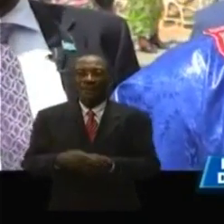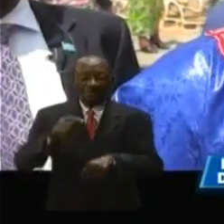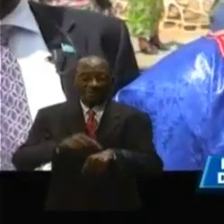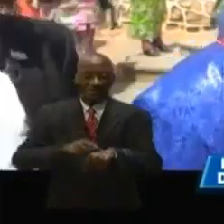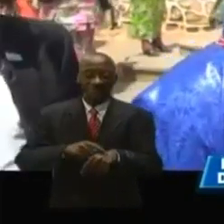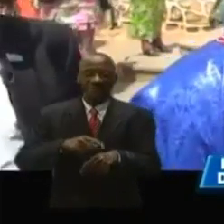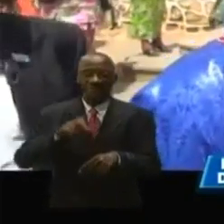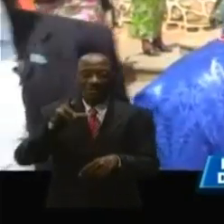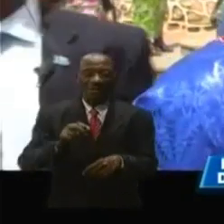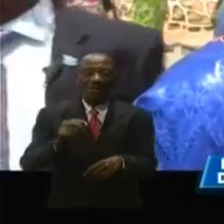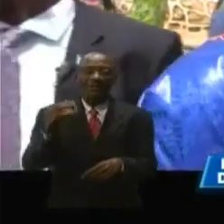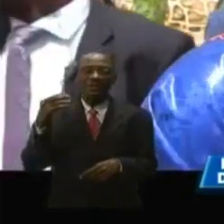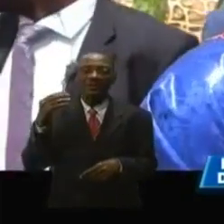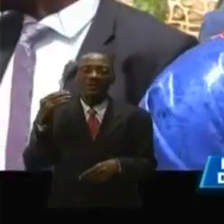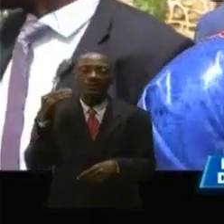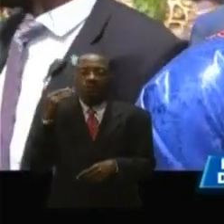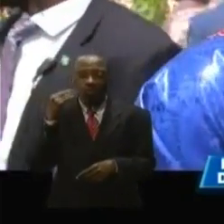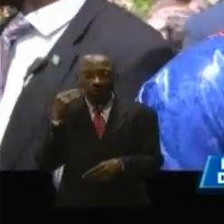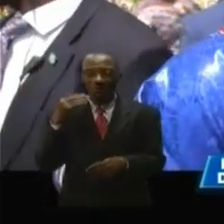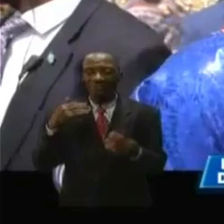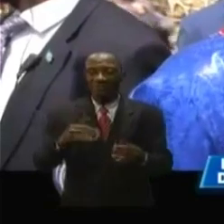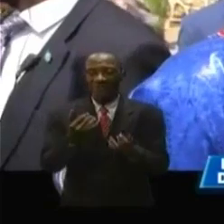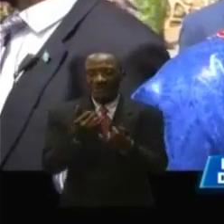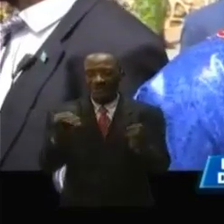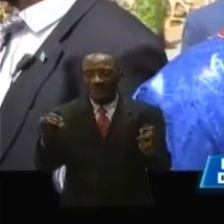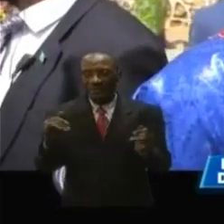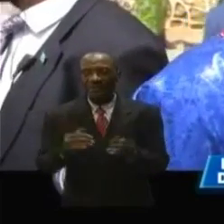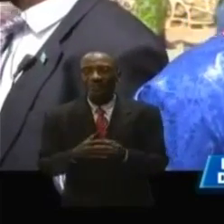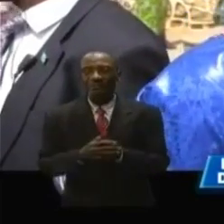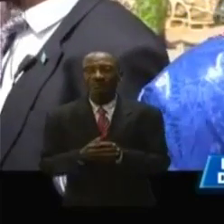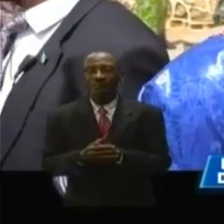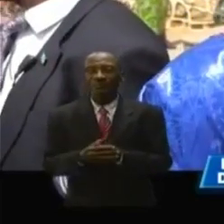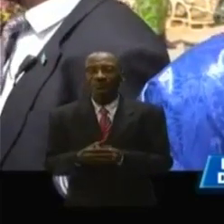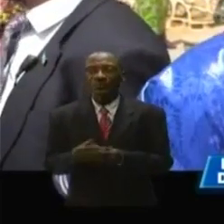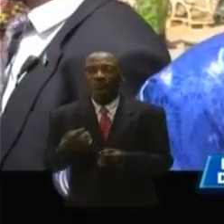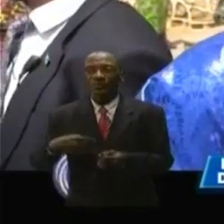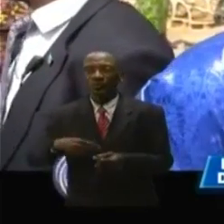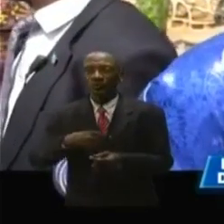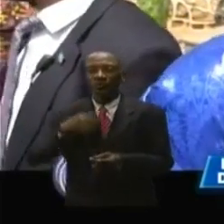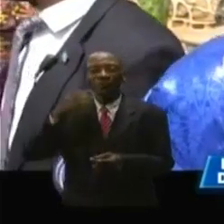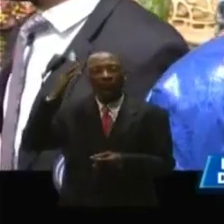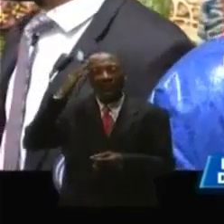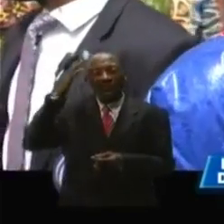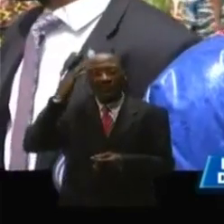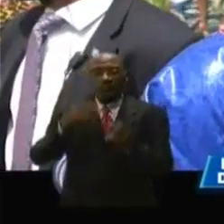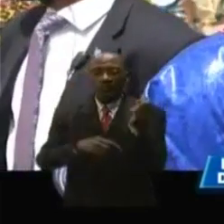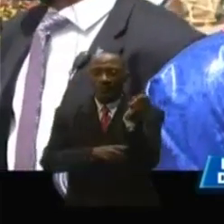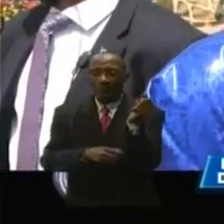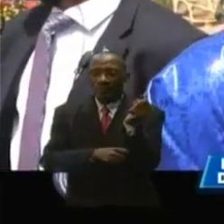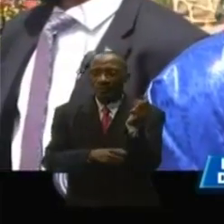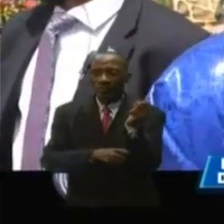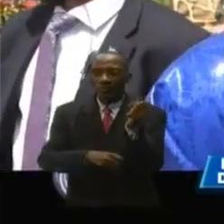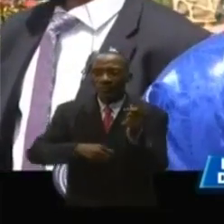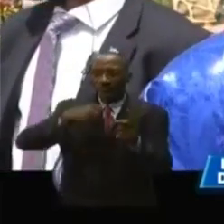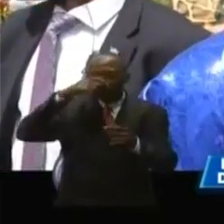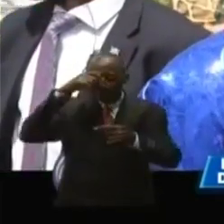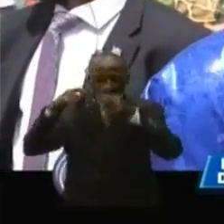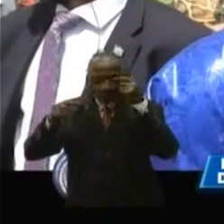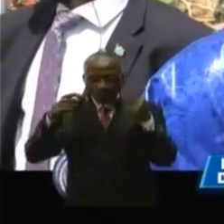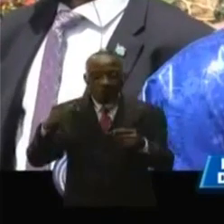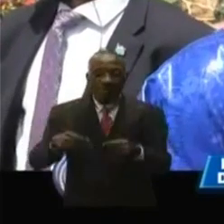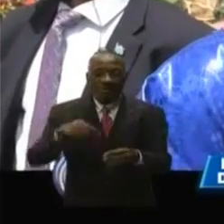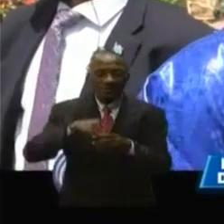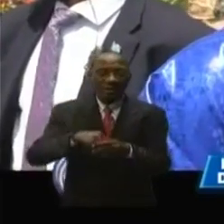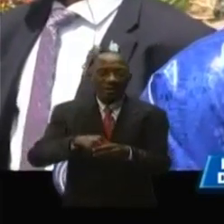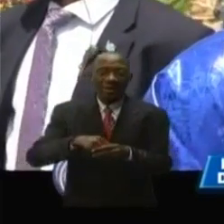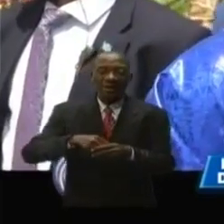pouvoir se briguer la peur, la frousse et à dénoncer ces antivaleurs-là. Et ensemble,